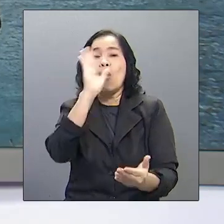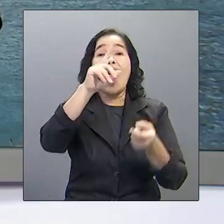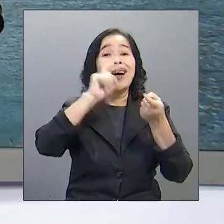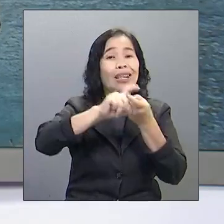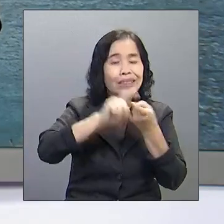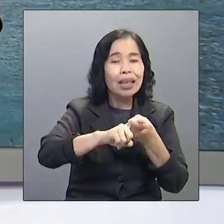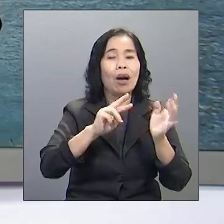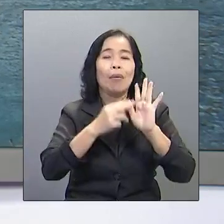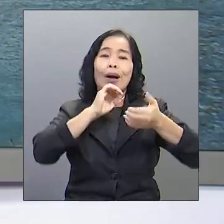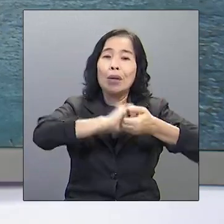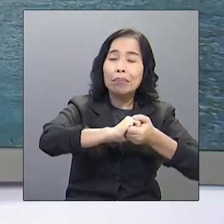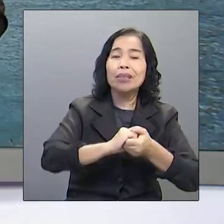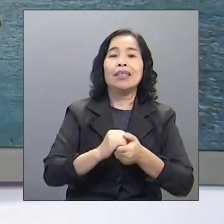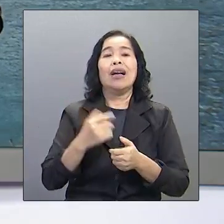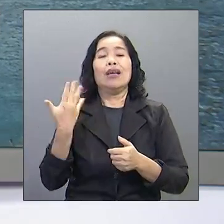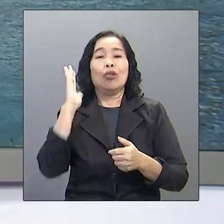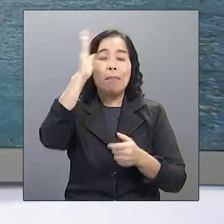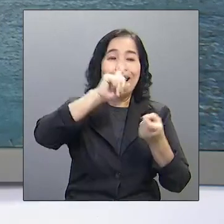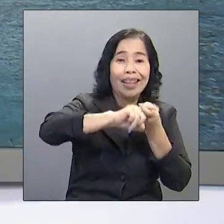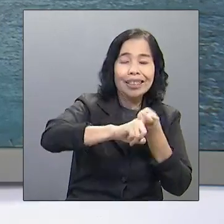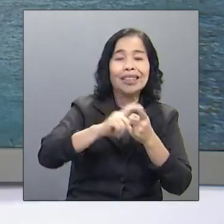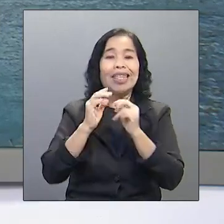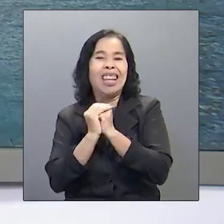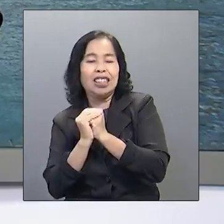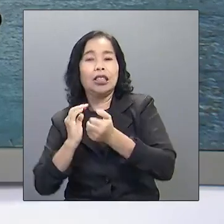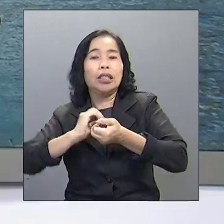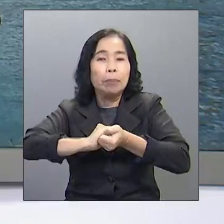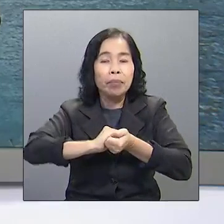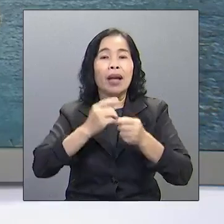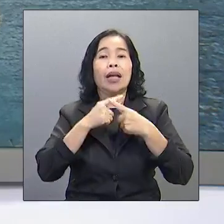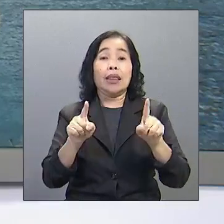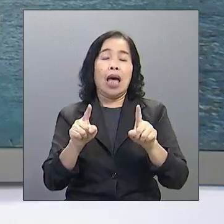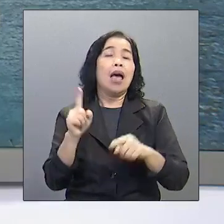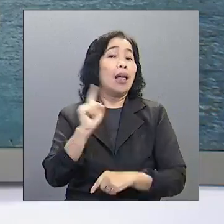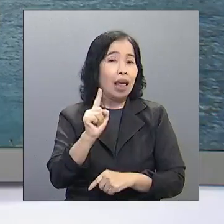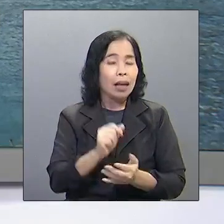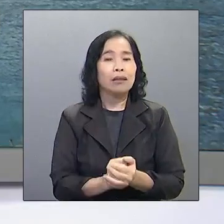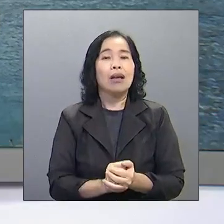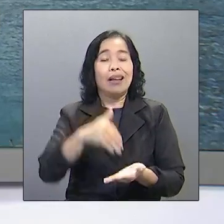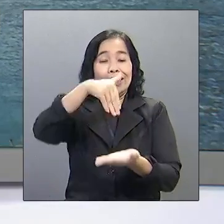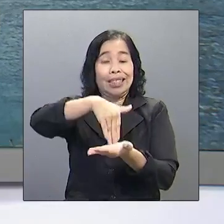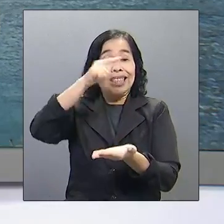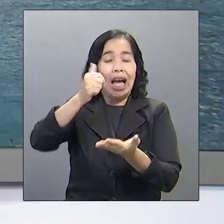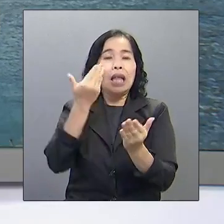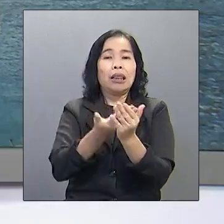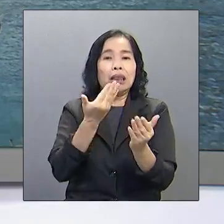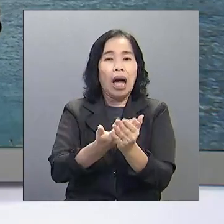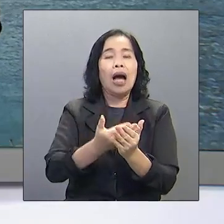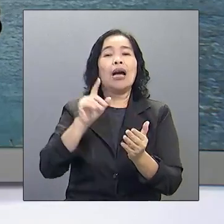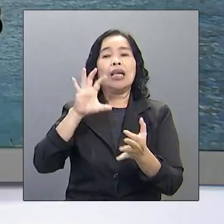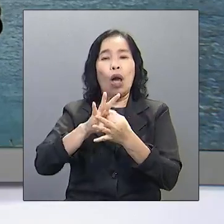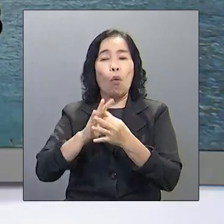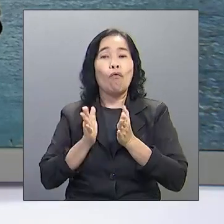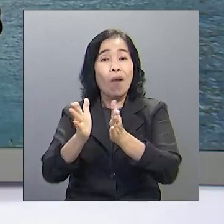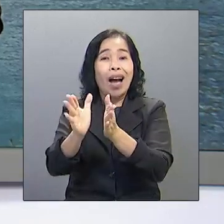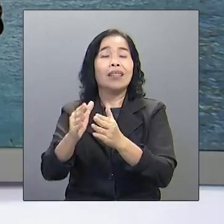อันดีระหว่างจีนกับรัศเสียที่แ่นแนมากขึ้นค่ะแต่ปะฏิสนิไมได้วาสูญกลางทางการเงินของเอเฉีแหงนี้นายย